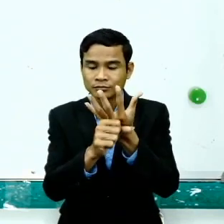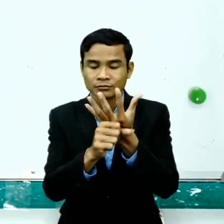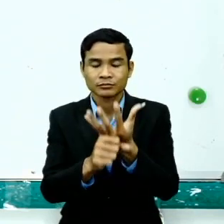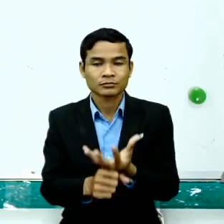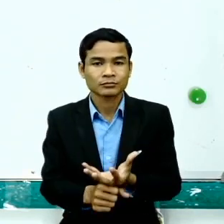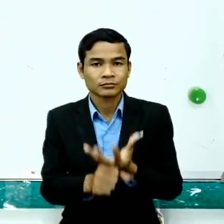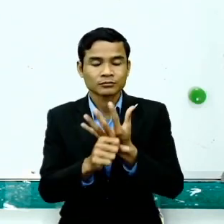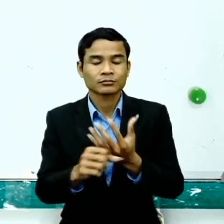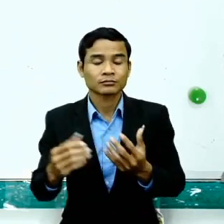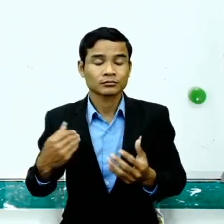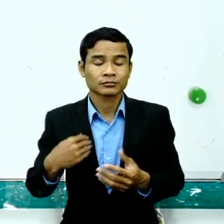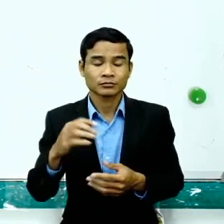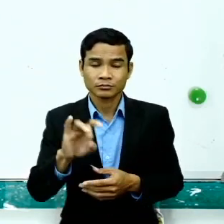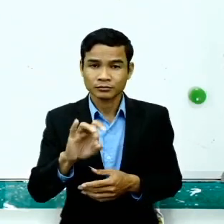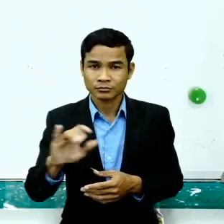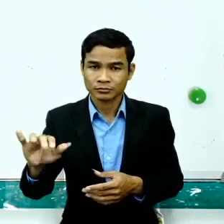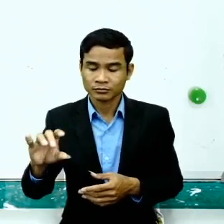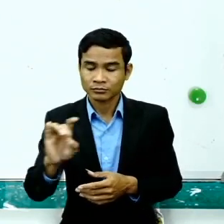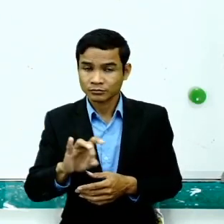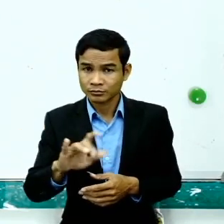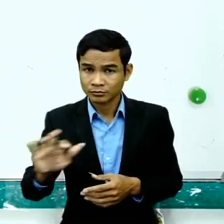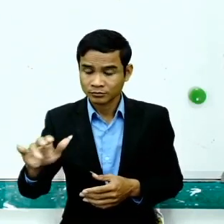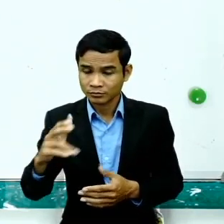tua sò vậy khác con